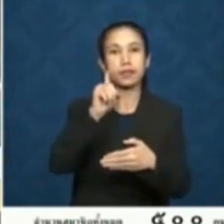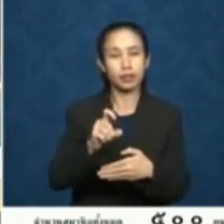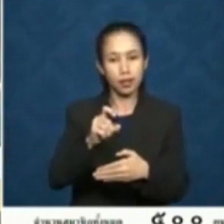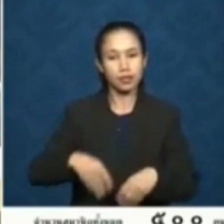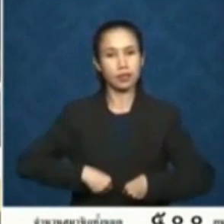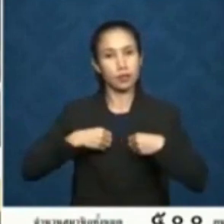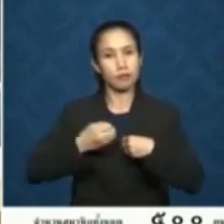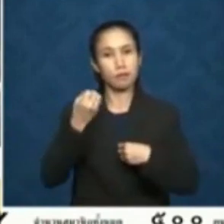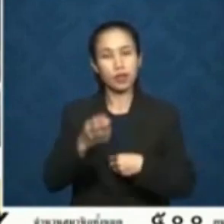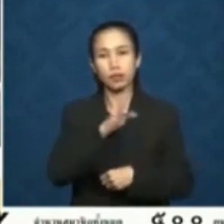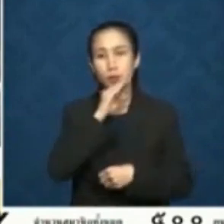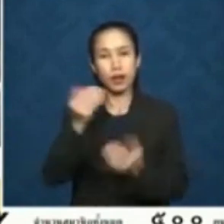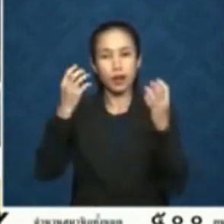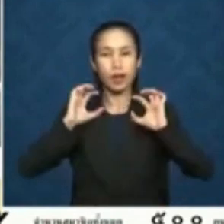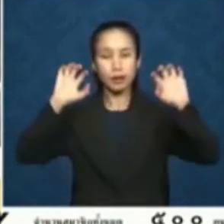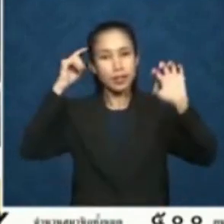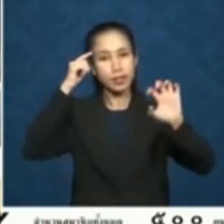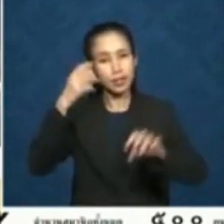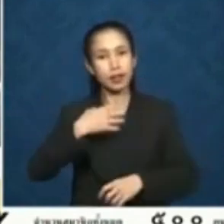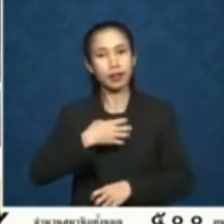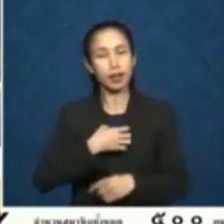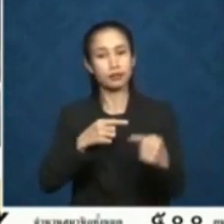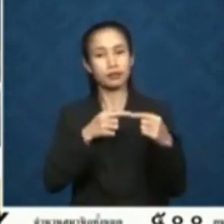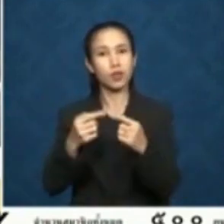ล้วถ้ารัฐบาลจะอุ้ม